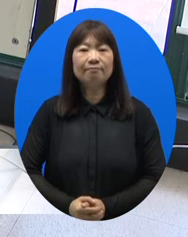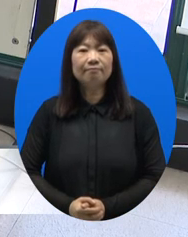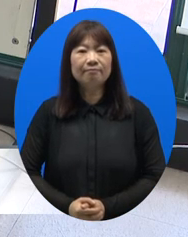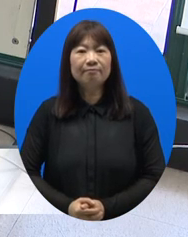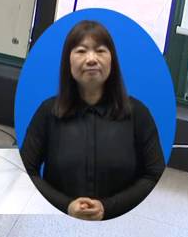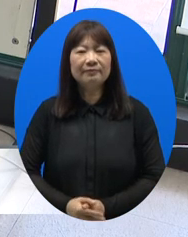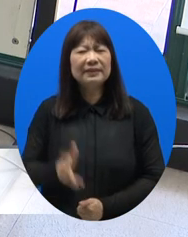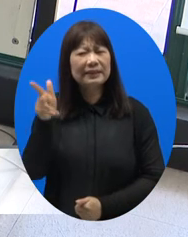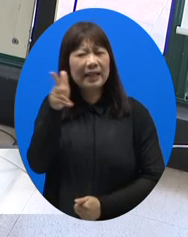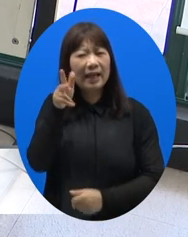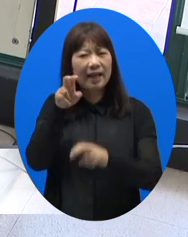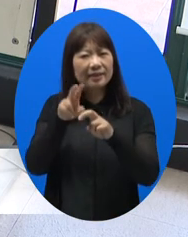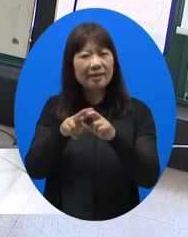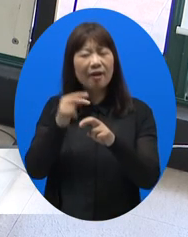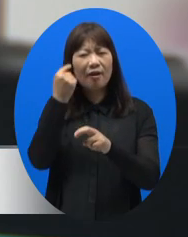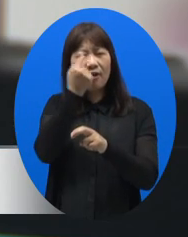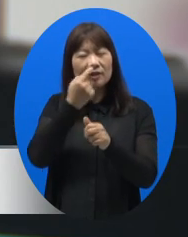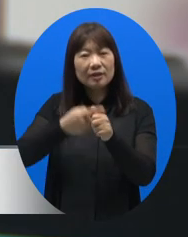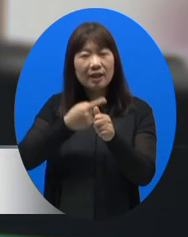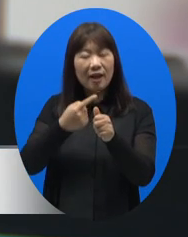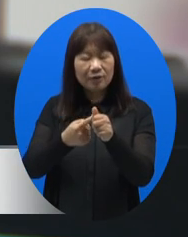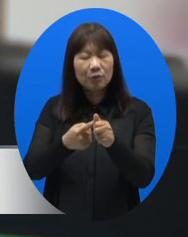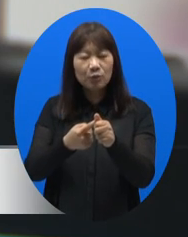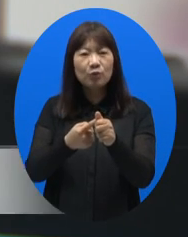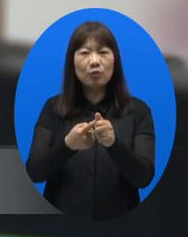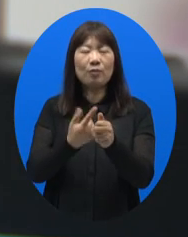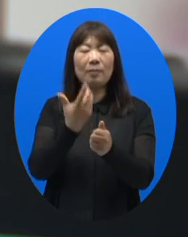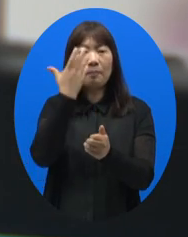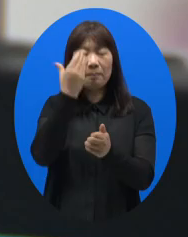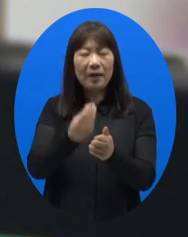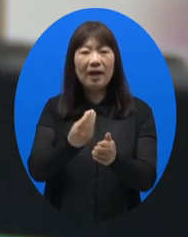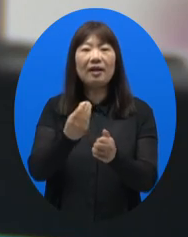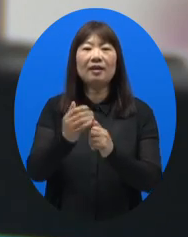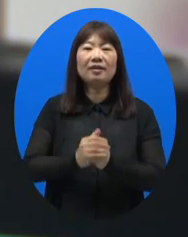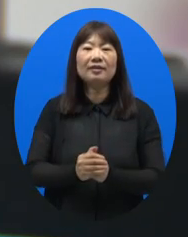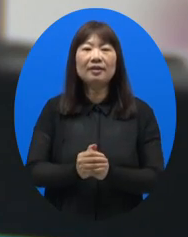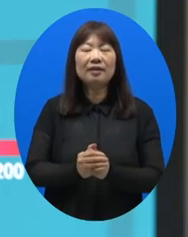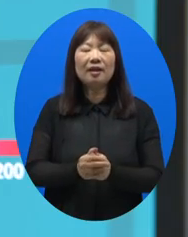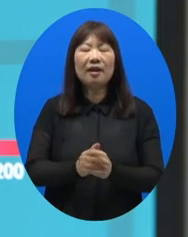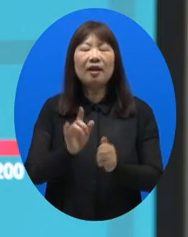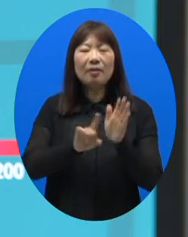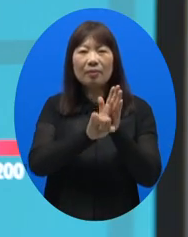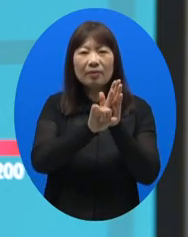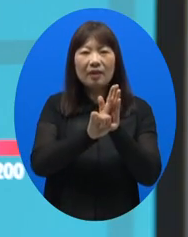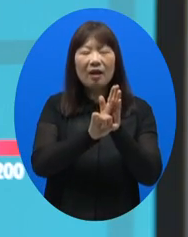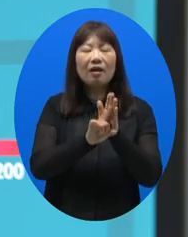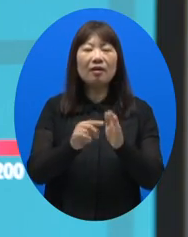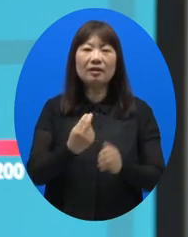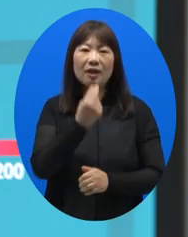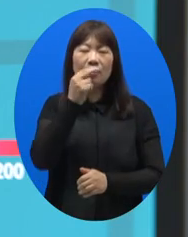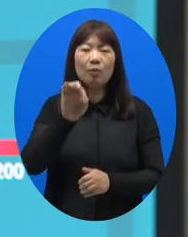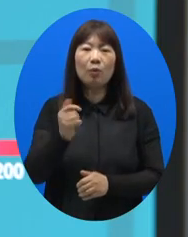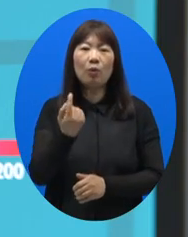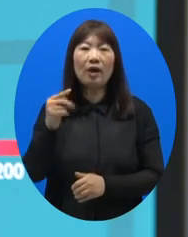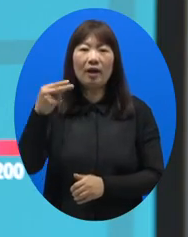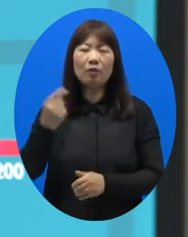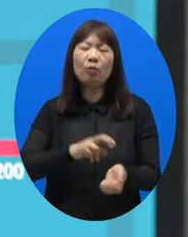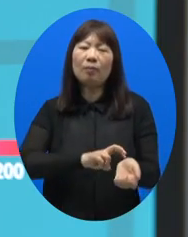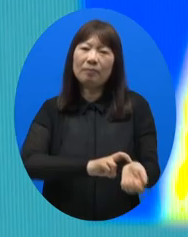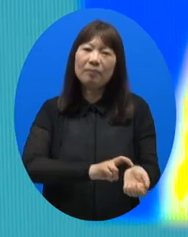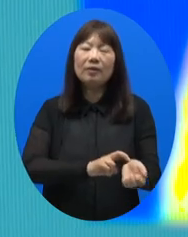카메라 앞에 앉자 얼굴을 자동으로 인식합니다 체온과 맥박 혈압 산소포화도 까지 식성 하는데 1분이 채 걸리지